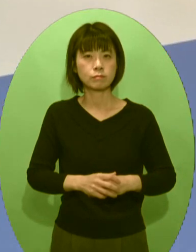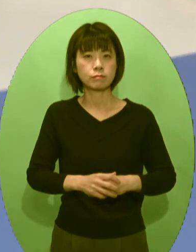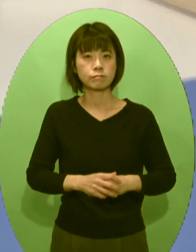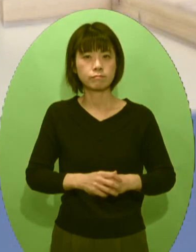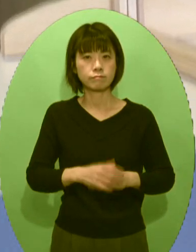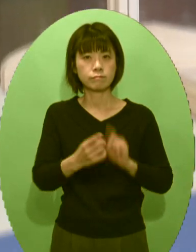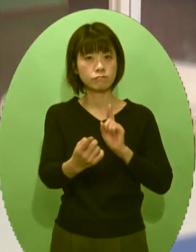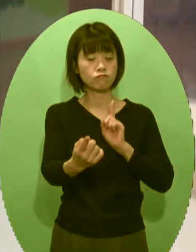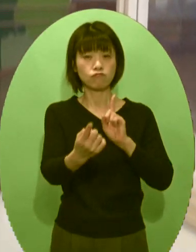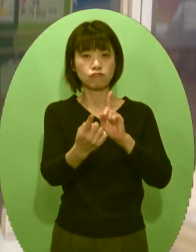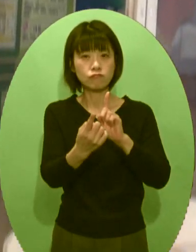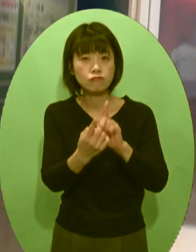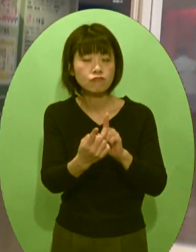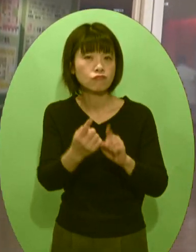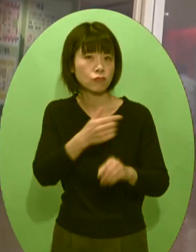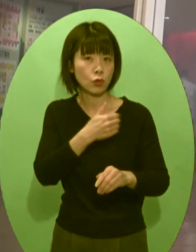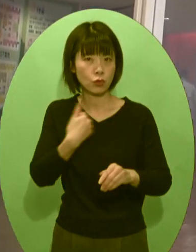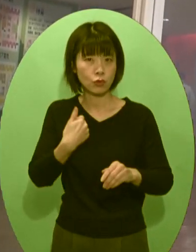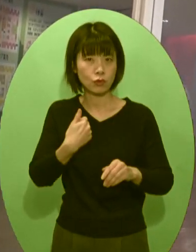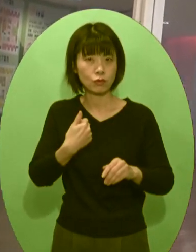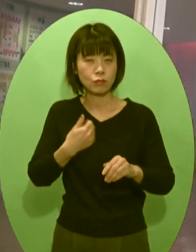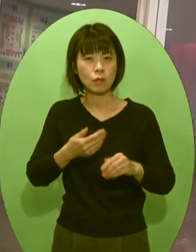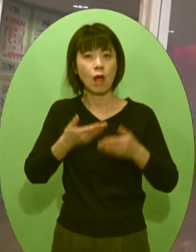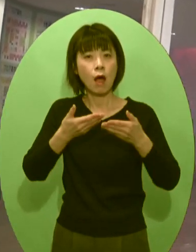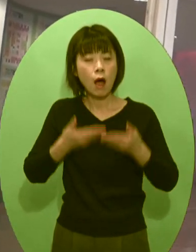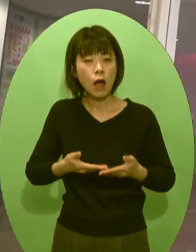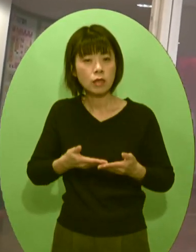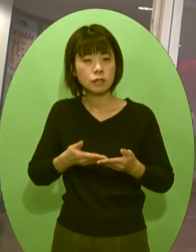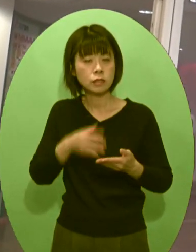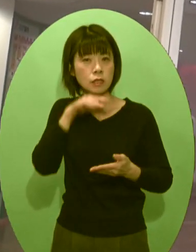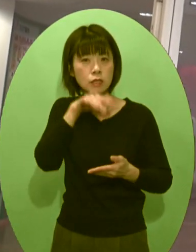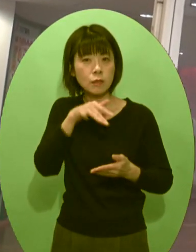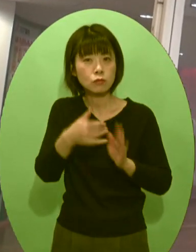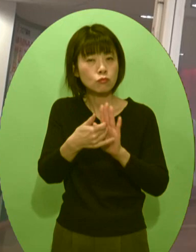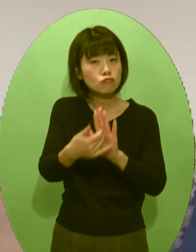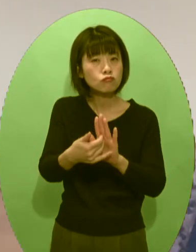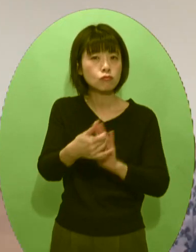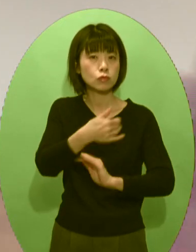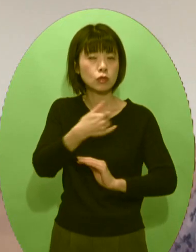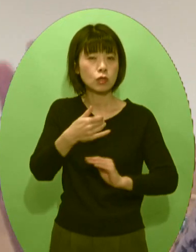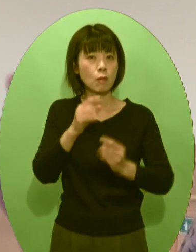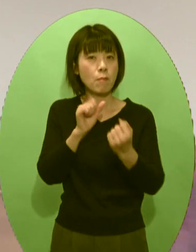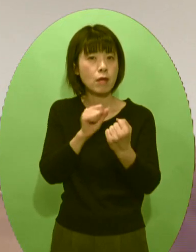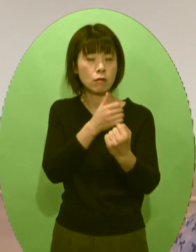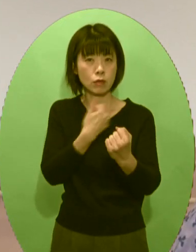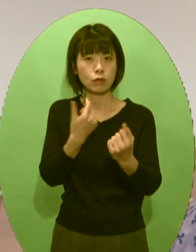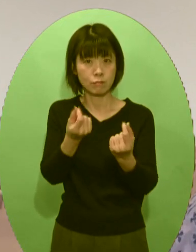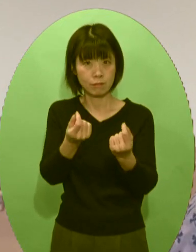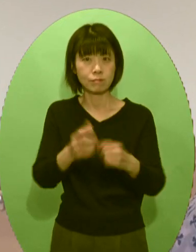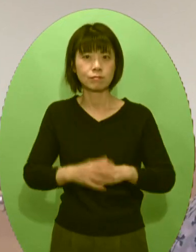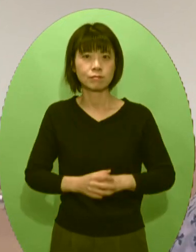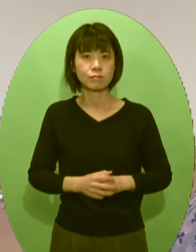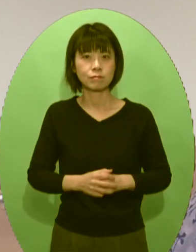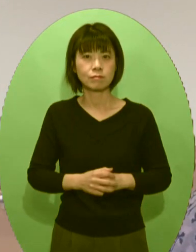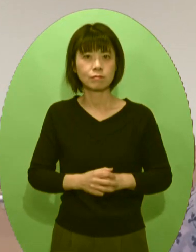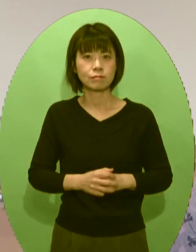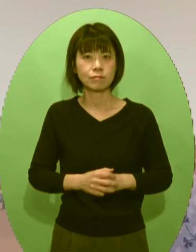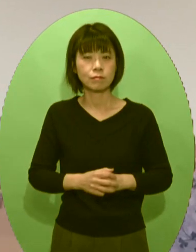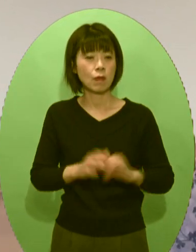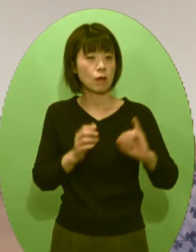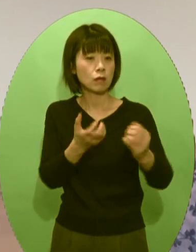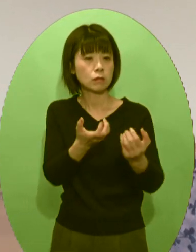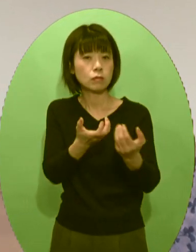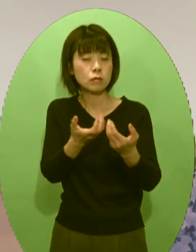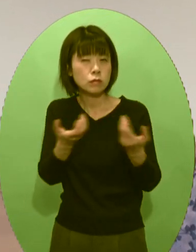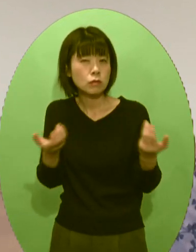より近づきやすいっていうかな、飛沫も飛ばなくて安心して面会できますね、この方が。 離れてるからね、顔を忘れちゃ